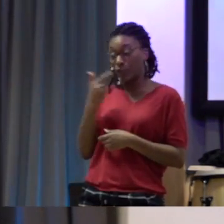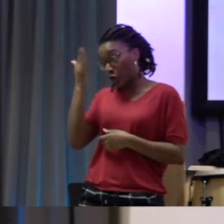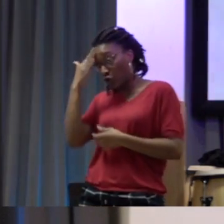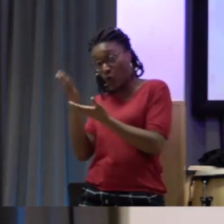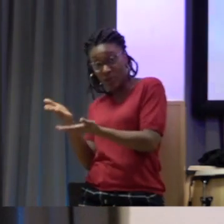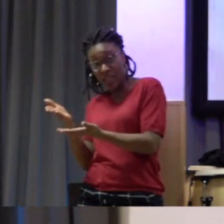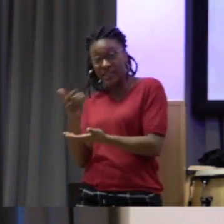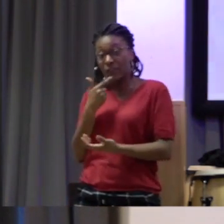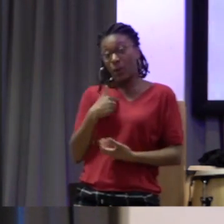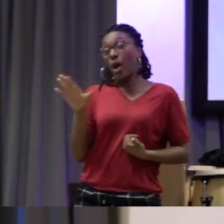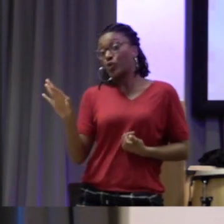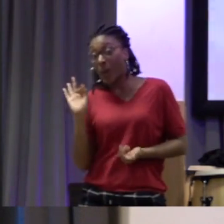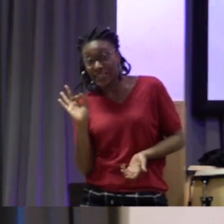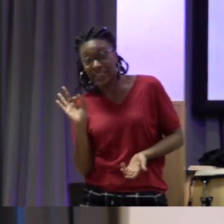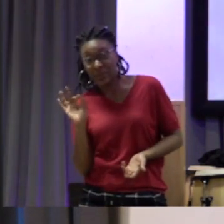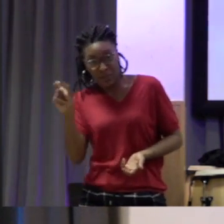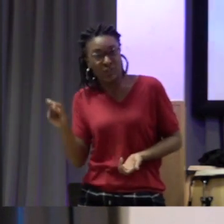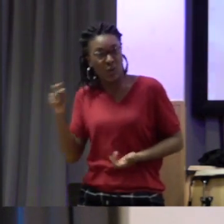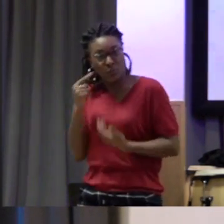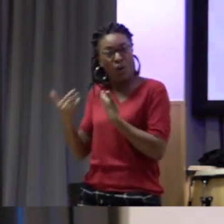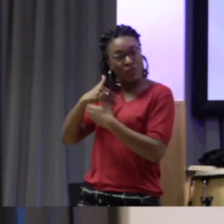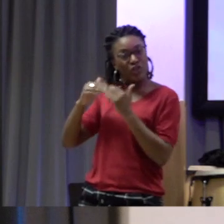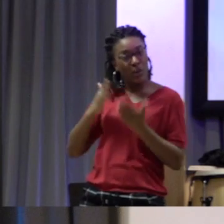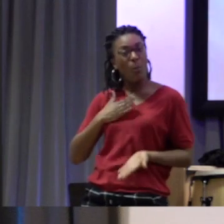C'est parce que je l'ai choisi.